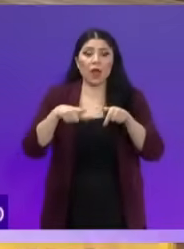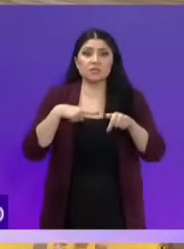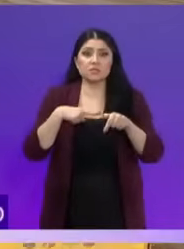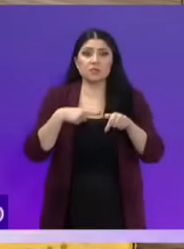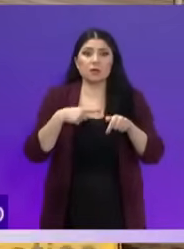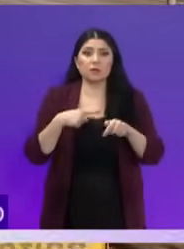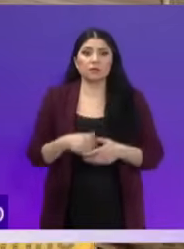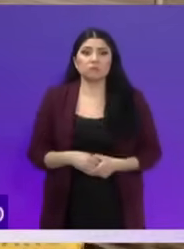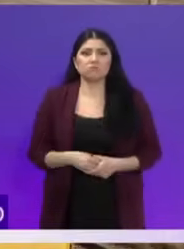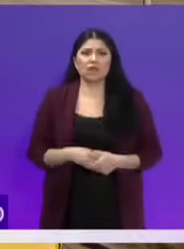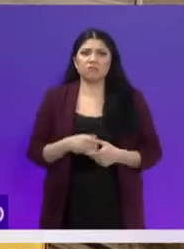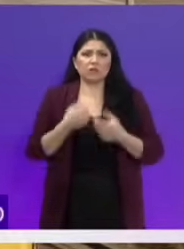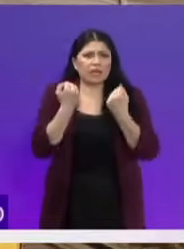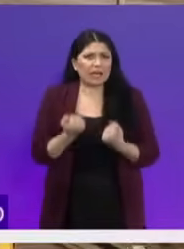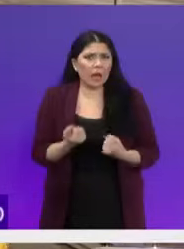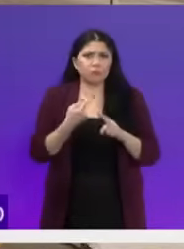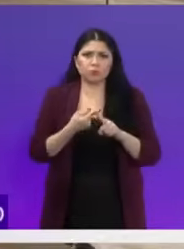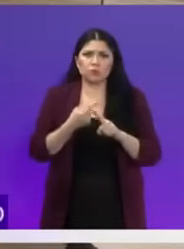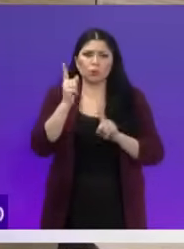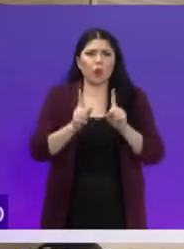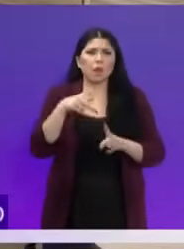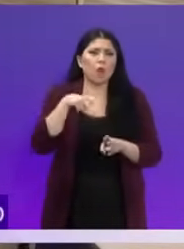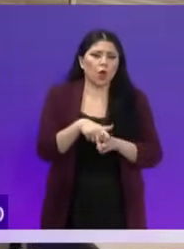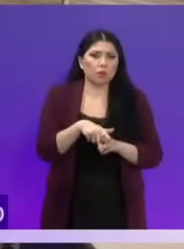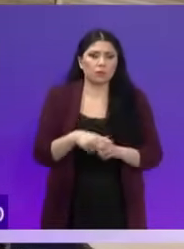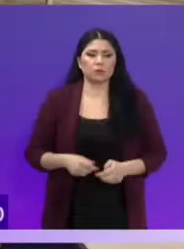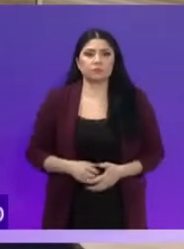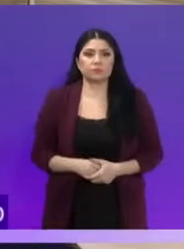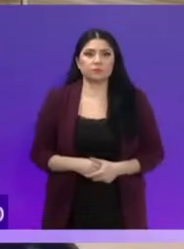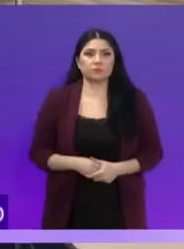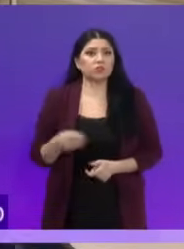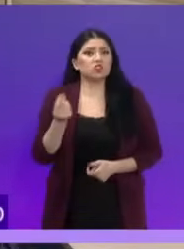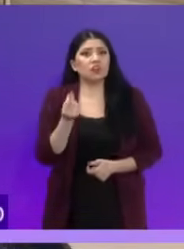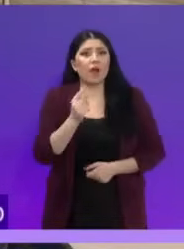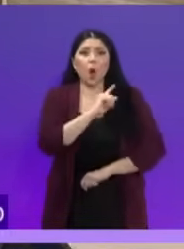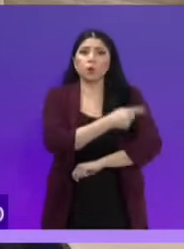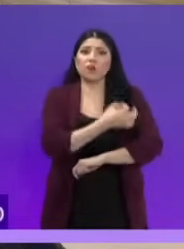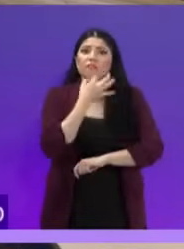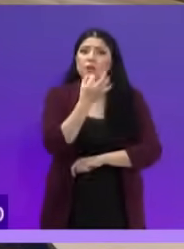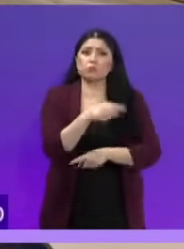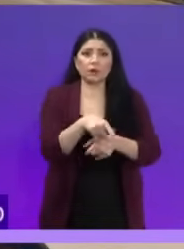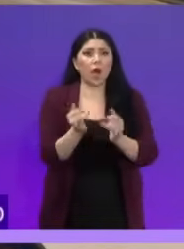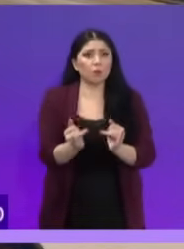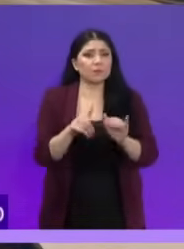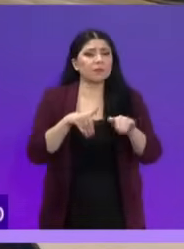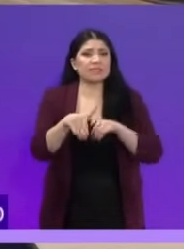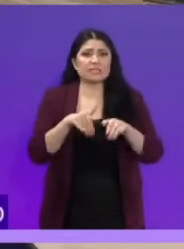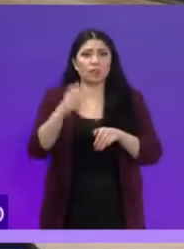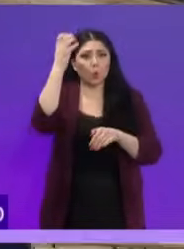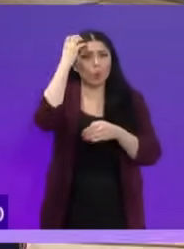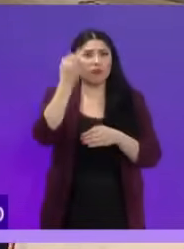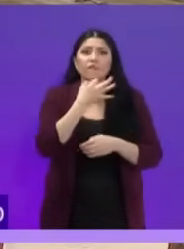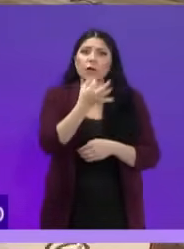complet dată peste cap. Ați primit până acum vreun semnal de la autorități, de la ministere, de la